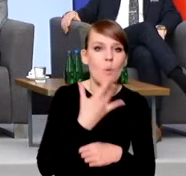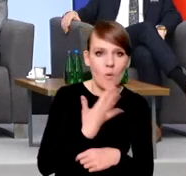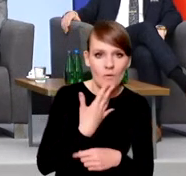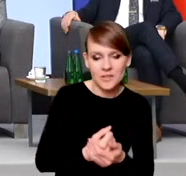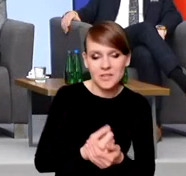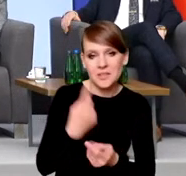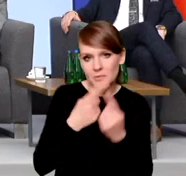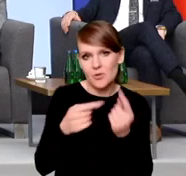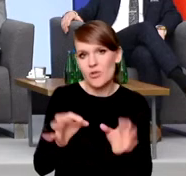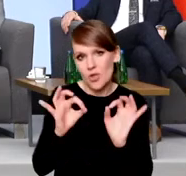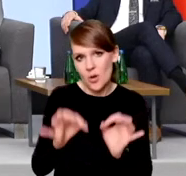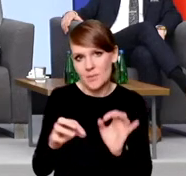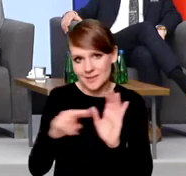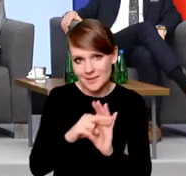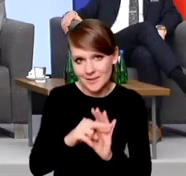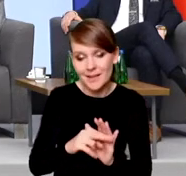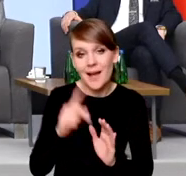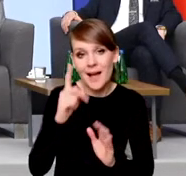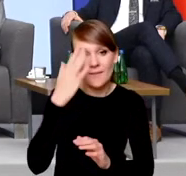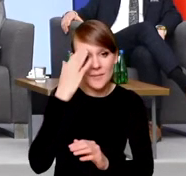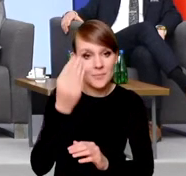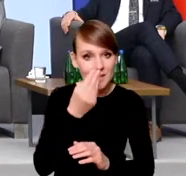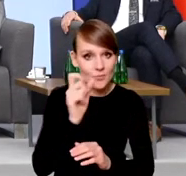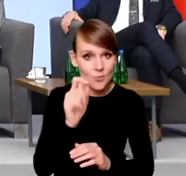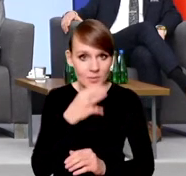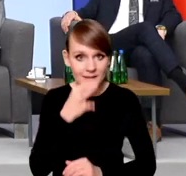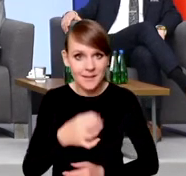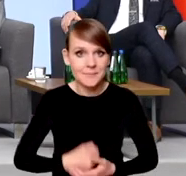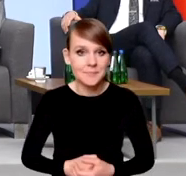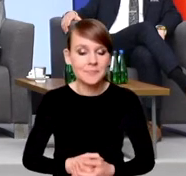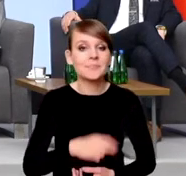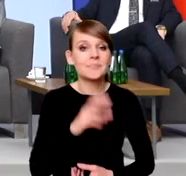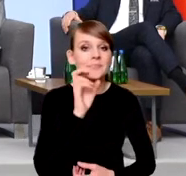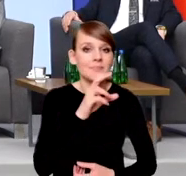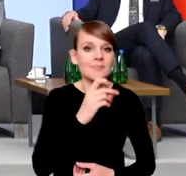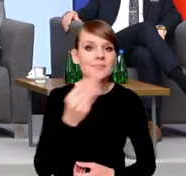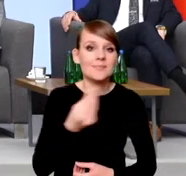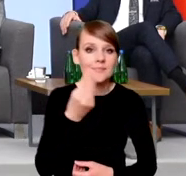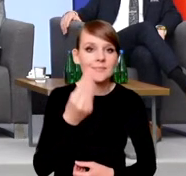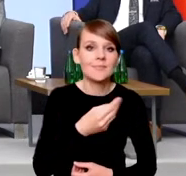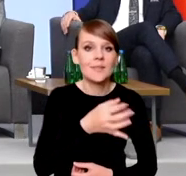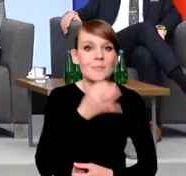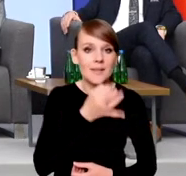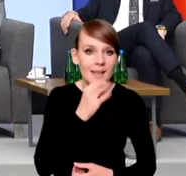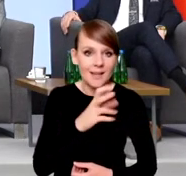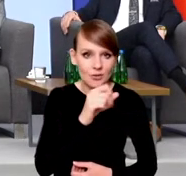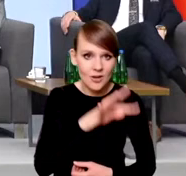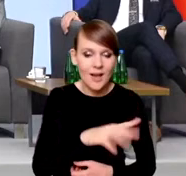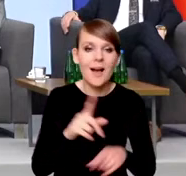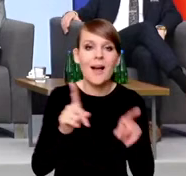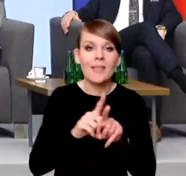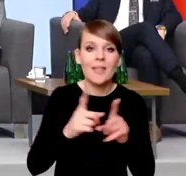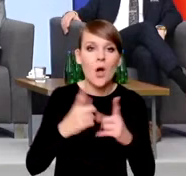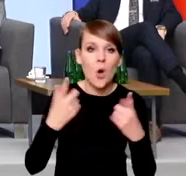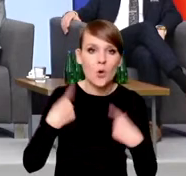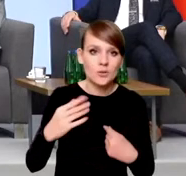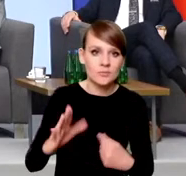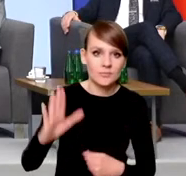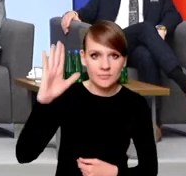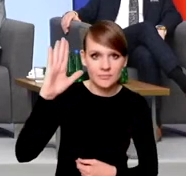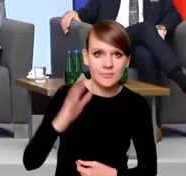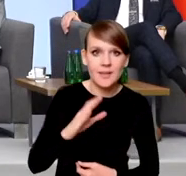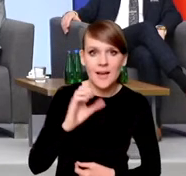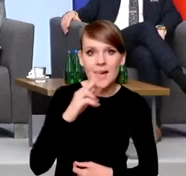zasada, ale wiem, że są pytania jeszcze. Tak, mamy jeszcze kolejne pytania na czacie, ale zgłasza się też osobiście do zadania głosu pan